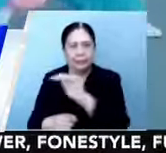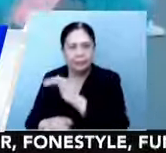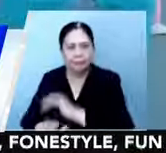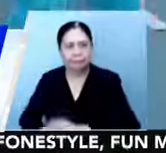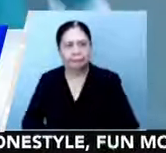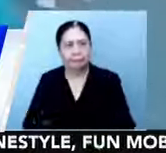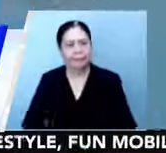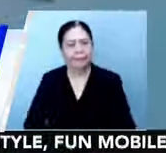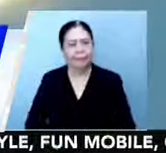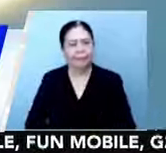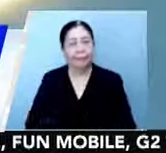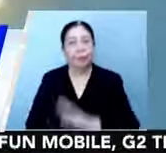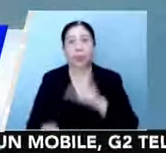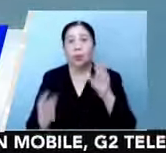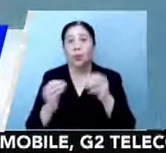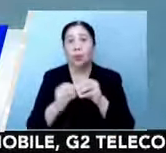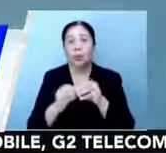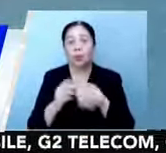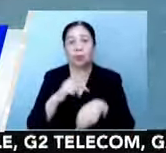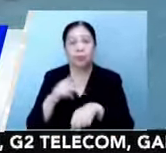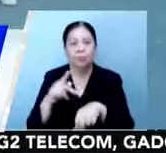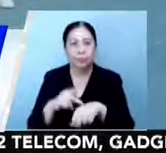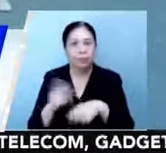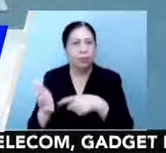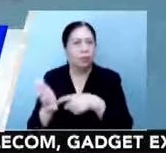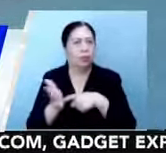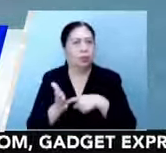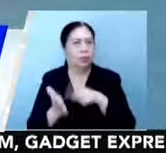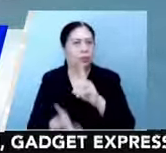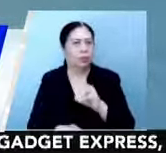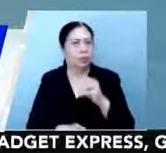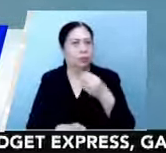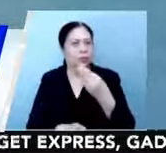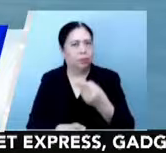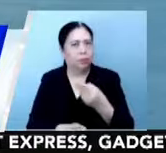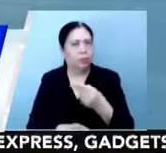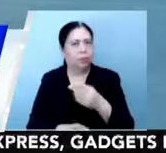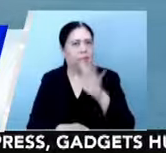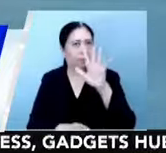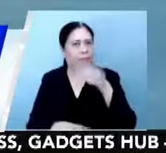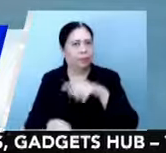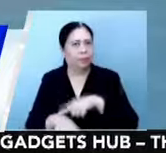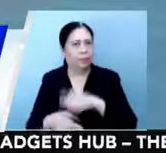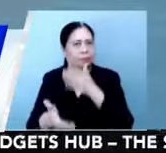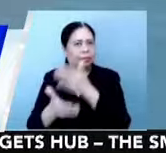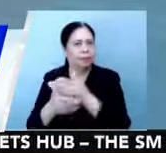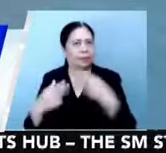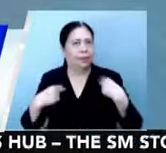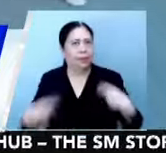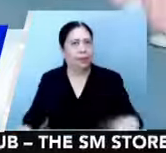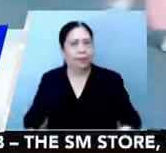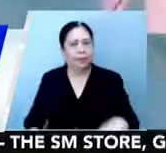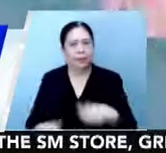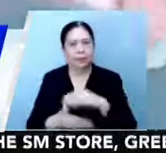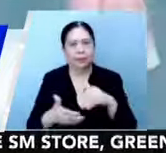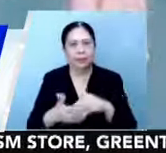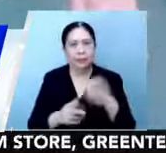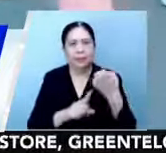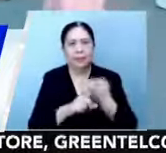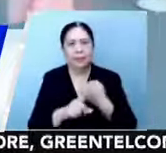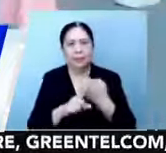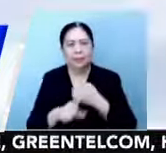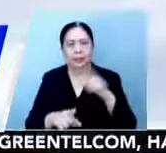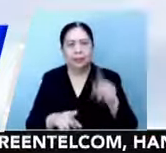Sa buong bansa naman, nire-require ng Department of Health na makalimang bisita sa health center ang bawat bata bago pa ang kanilang